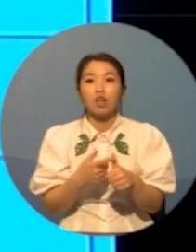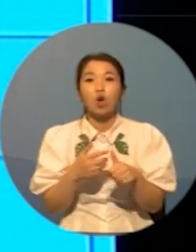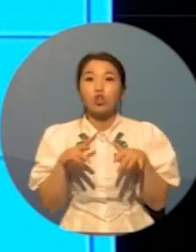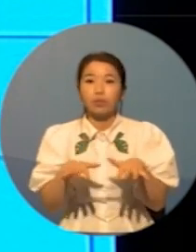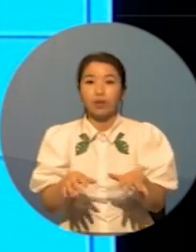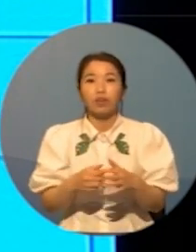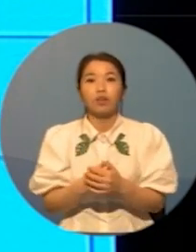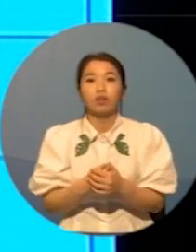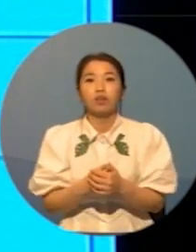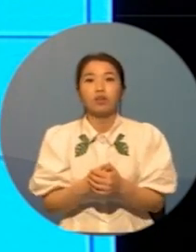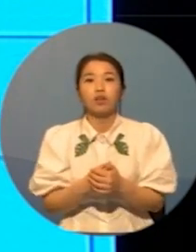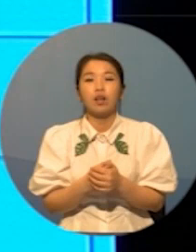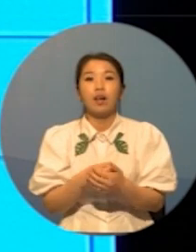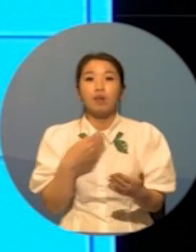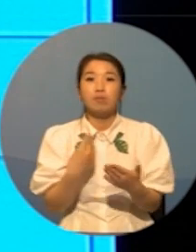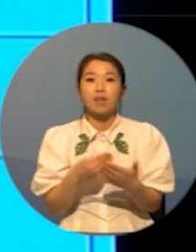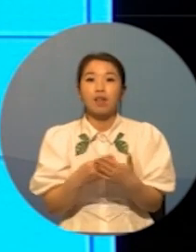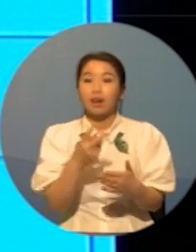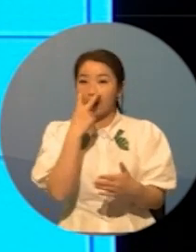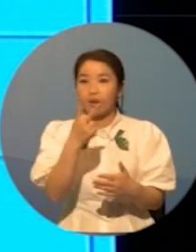Дыққатымызды мысалларға қаратамыз.